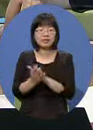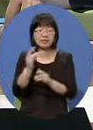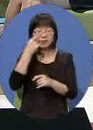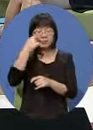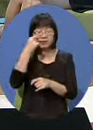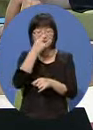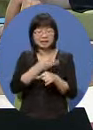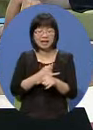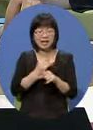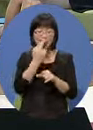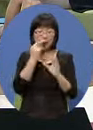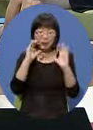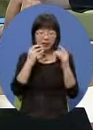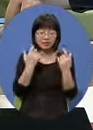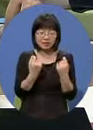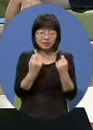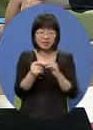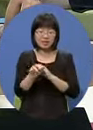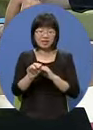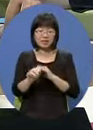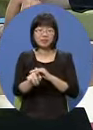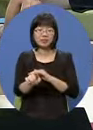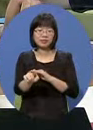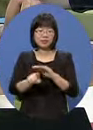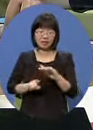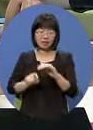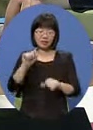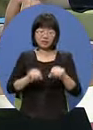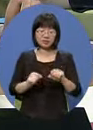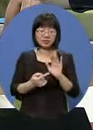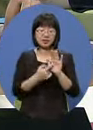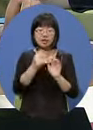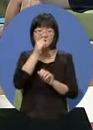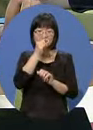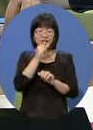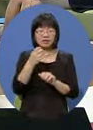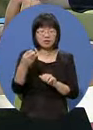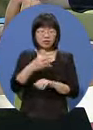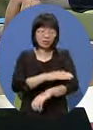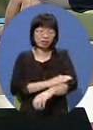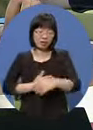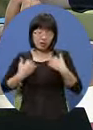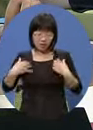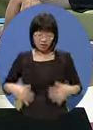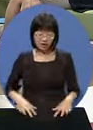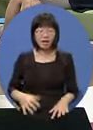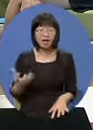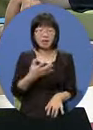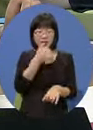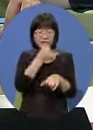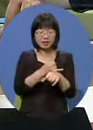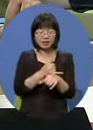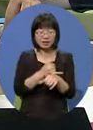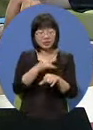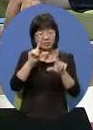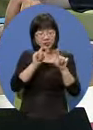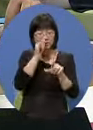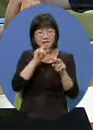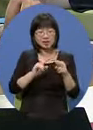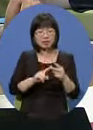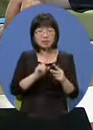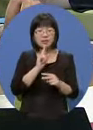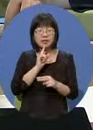찡찡거린다, 애기짓한다 이런 식의 퇴행 행동들이 나타난다던가 여기저기 자꾸 아파요라고 하는 신체화 증상이 있다던가